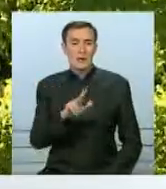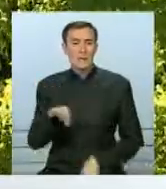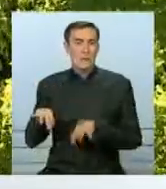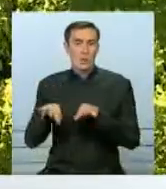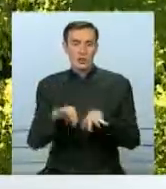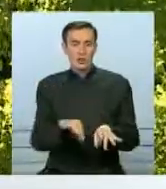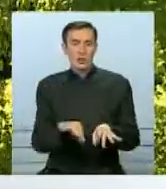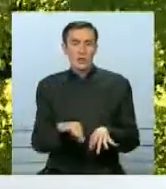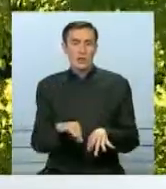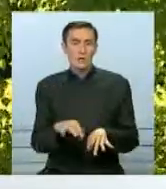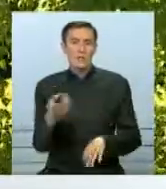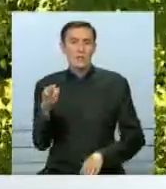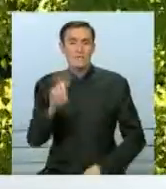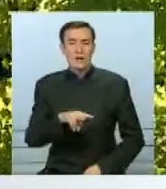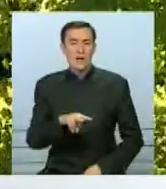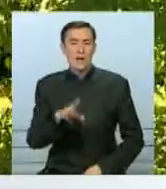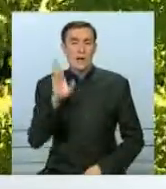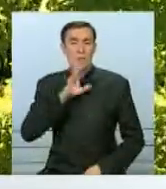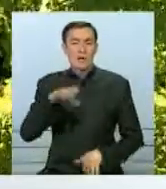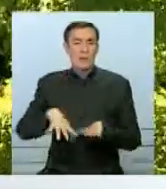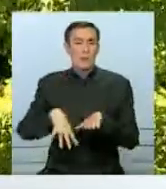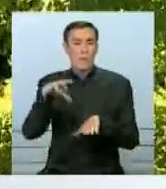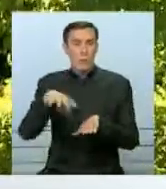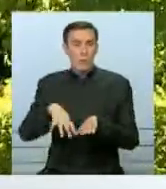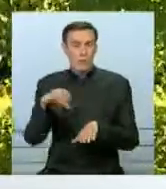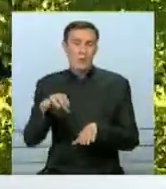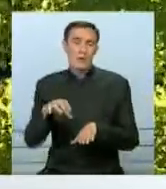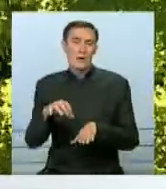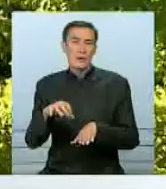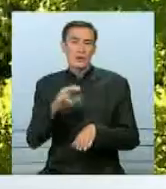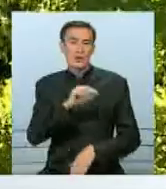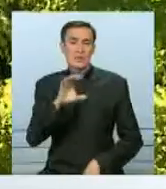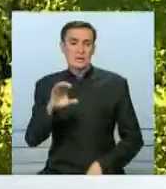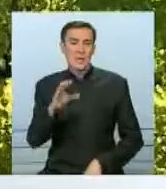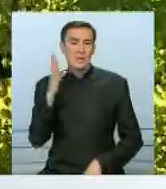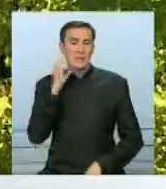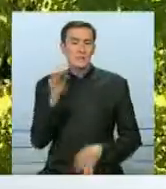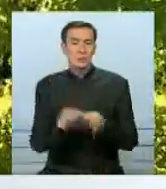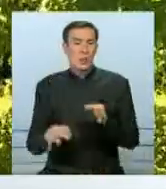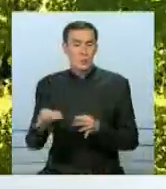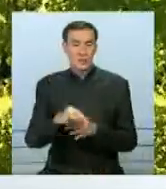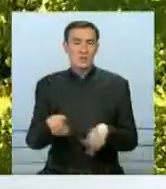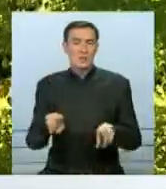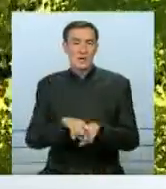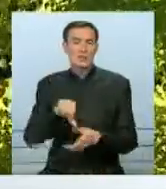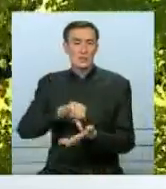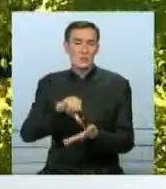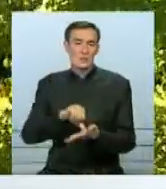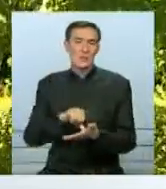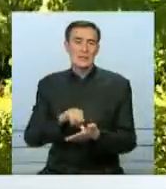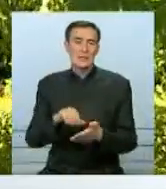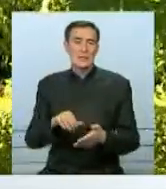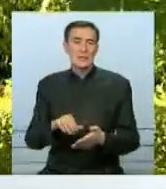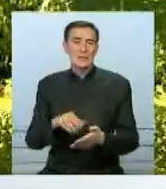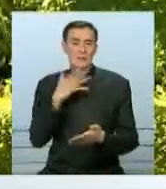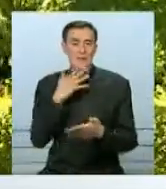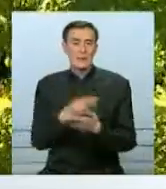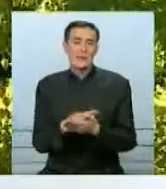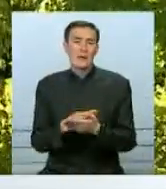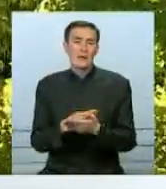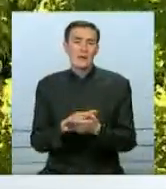а также 2 мотопомпы службы пожаротушения и аварийно-спасательных работ ДЧС Алматинской области, а также задействованы местные исполнительные органы в